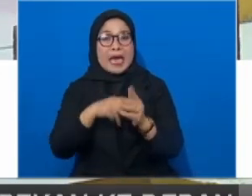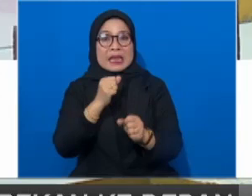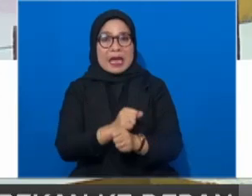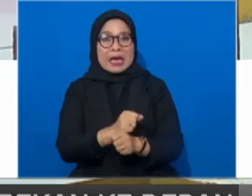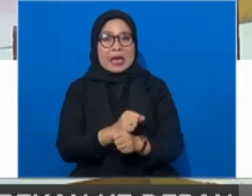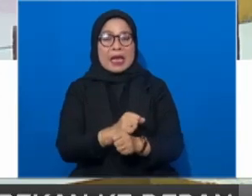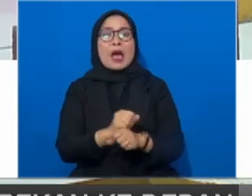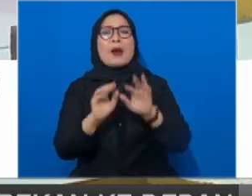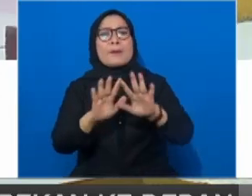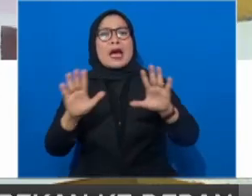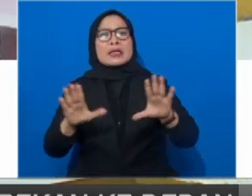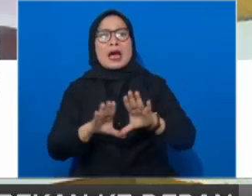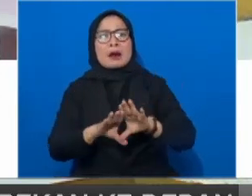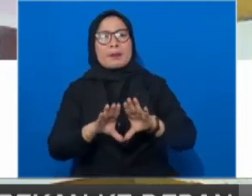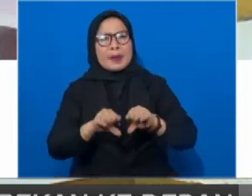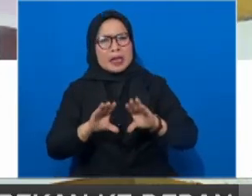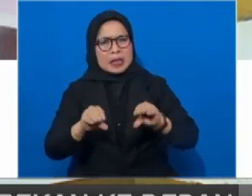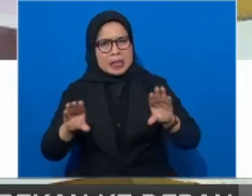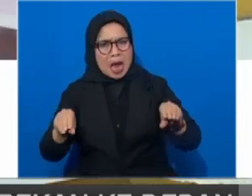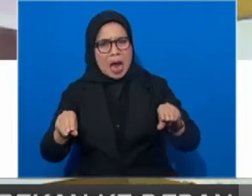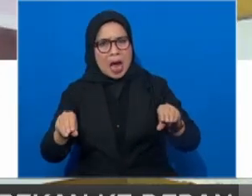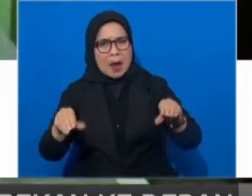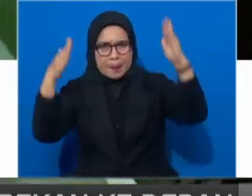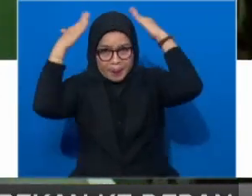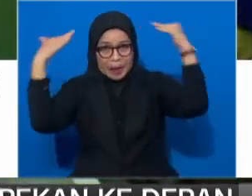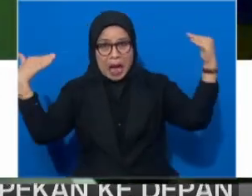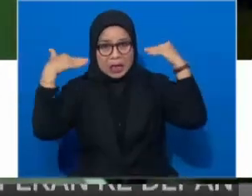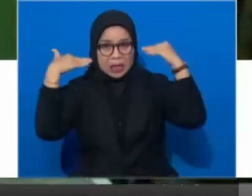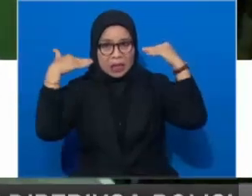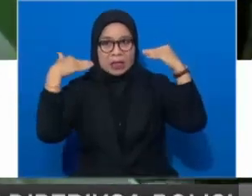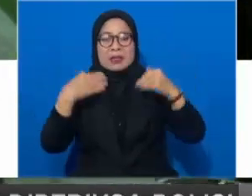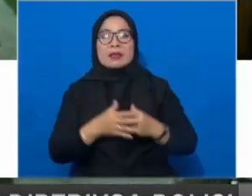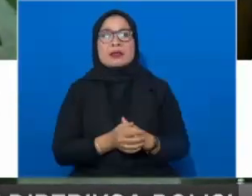pekerjaannya mayoritas dulunya banyak petani.